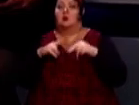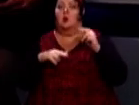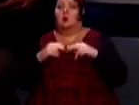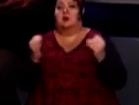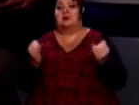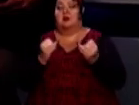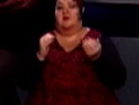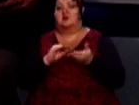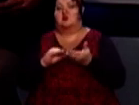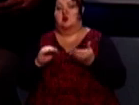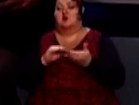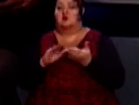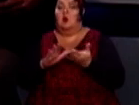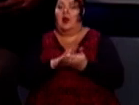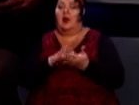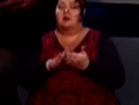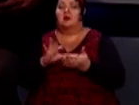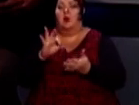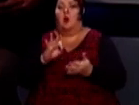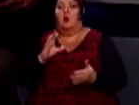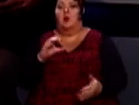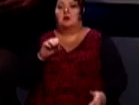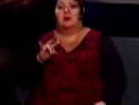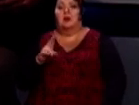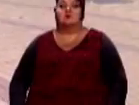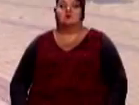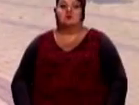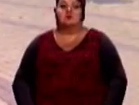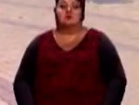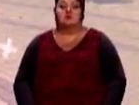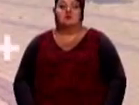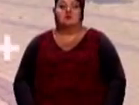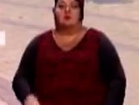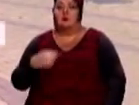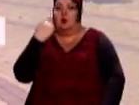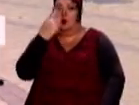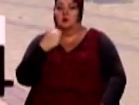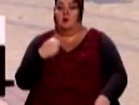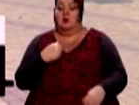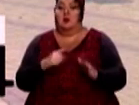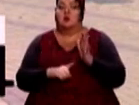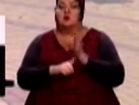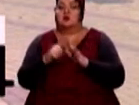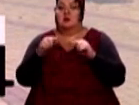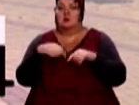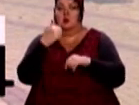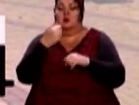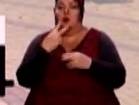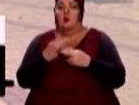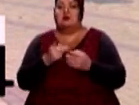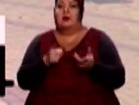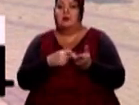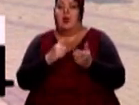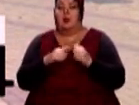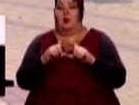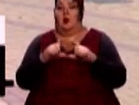цікавить і журналістку газети «По-українськи» Ольгу Станько. Давайте послухаємо. Особисто я спочатку цього року бачила декілька об'єктів, які